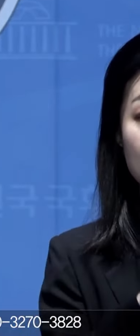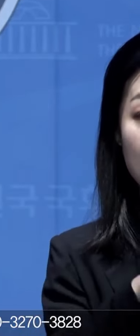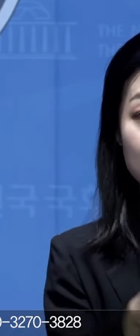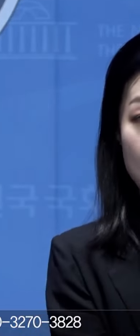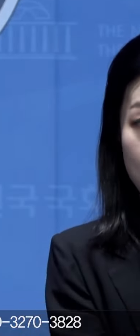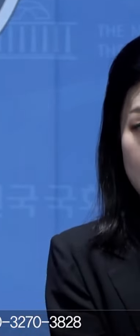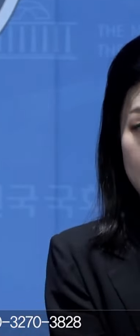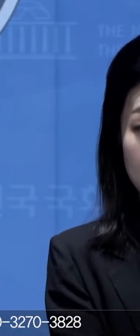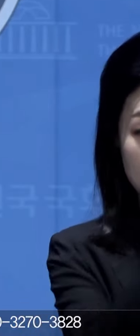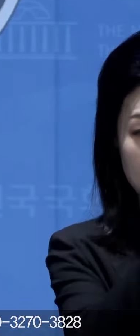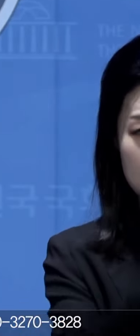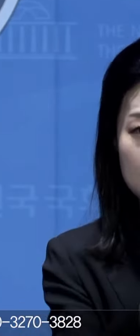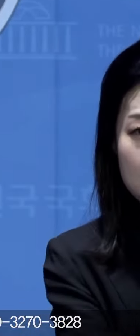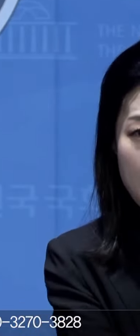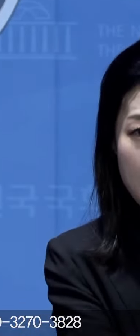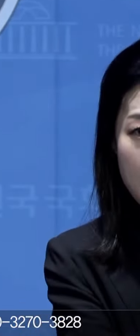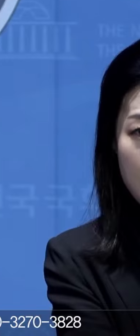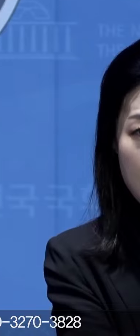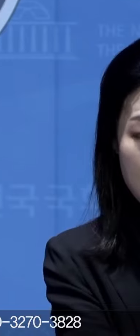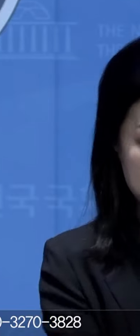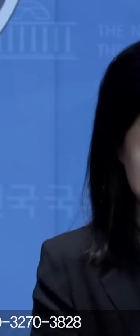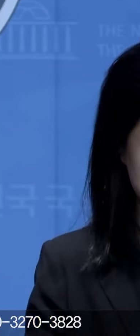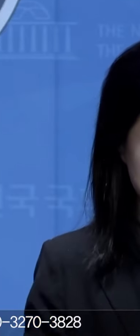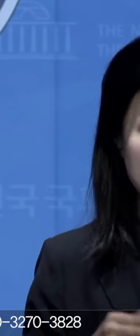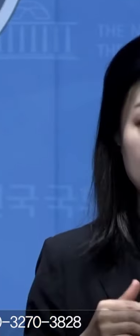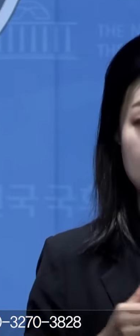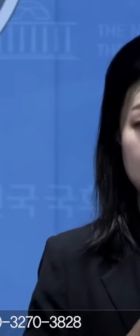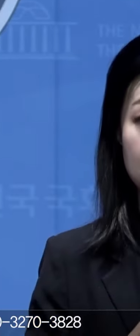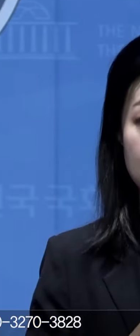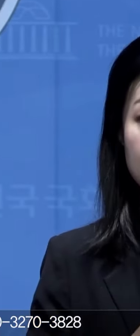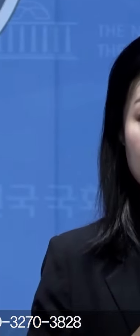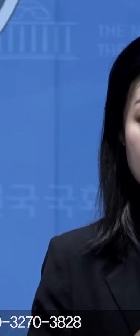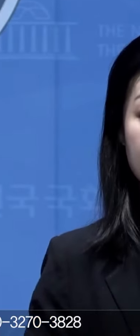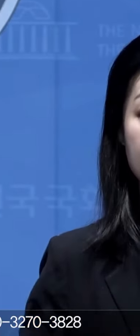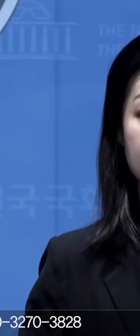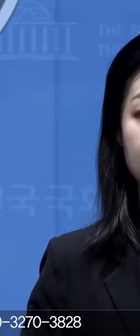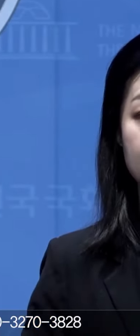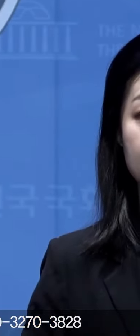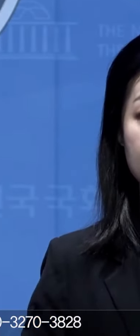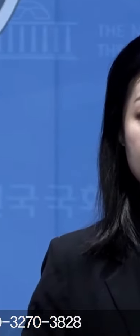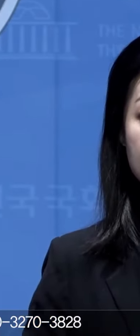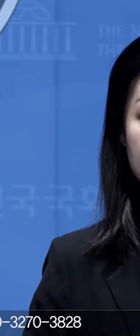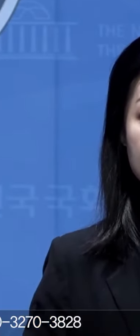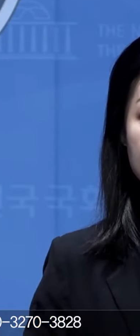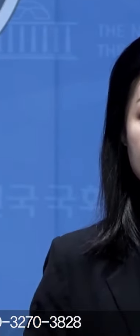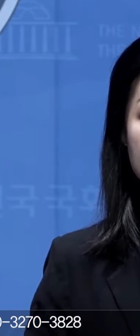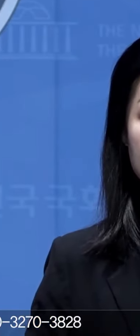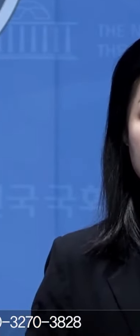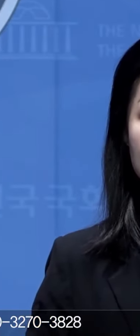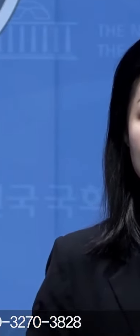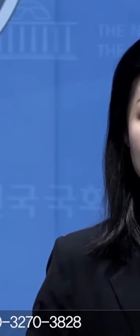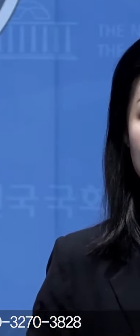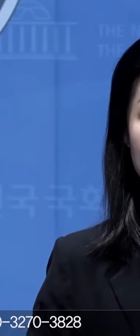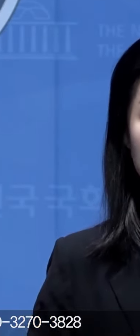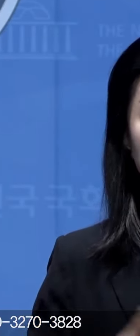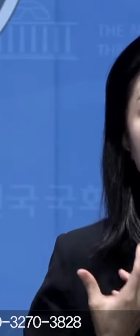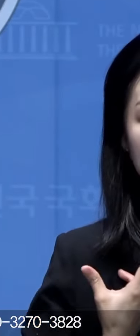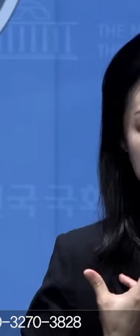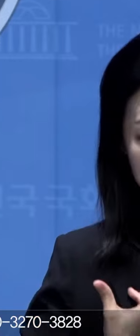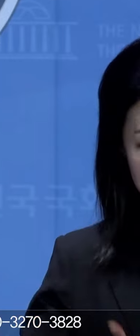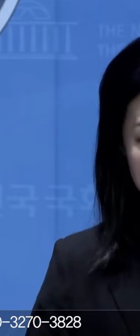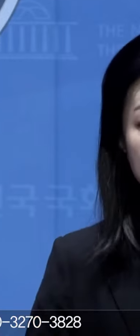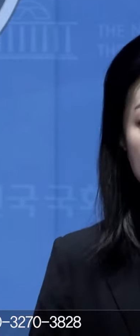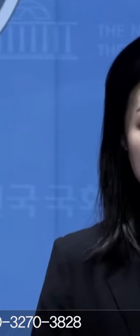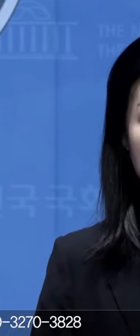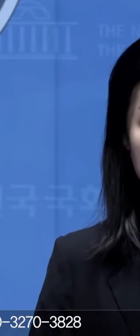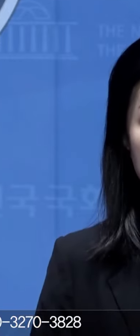장관도 출석하지 않겠다라고 통보한 것으로 어 알고 있습니다 정말이 참담하기지